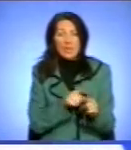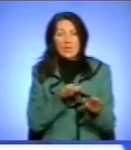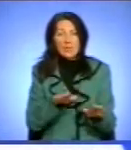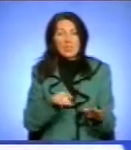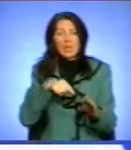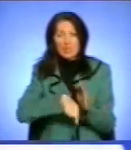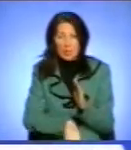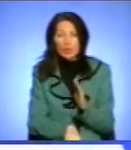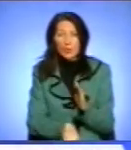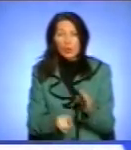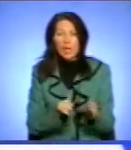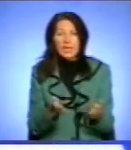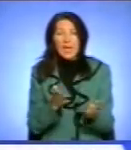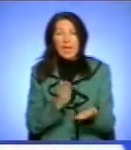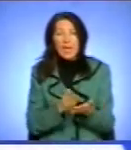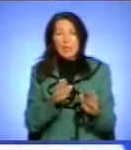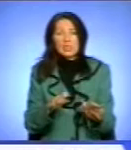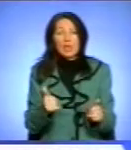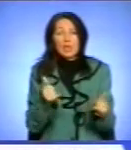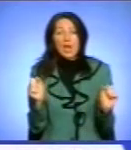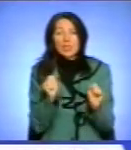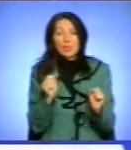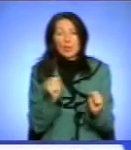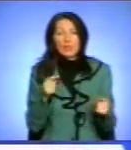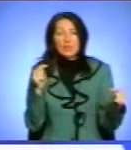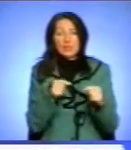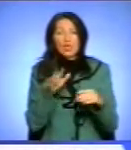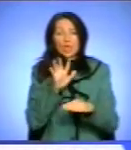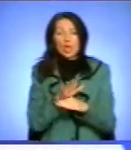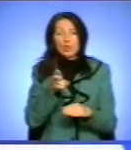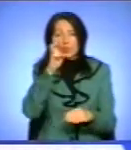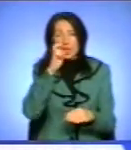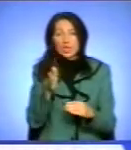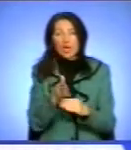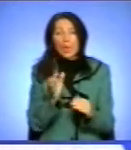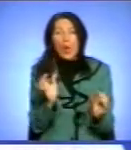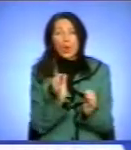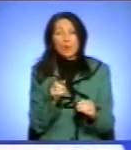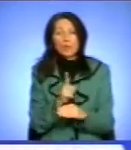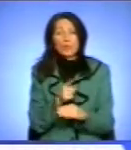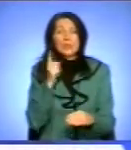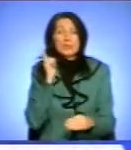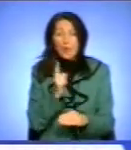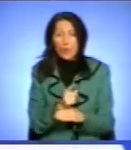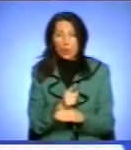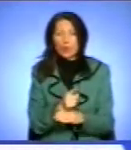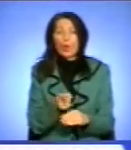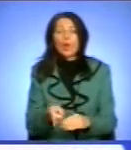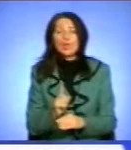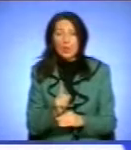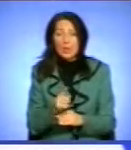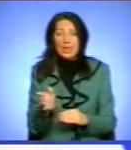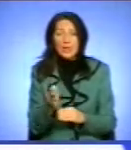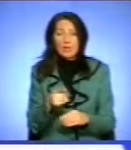дає сприятливі умови для зимівлі. Згідно з наказом Держрибоохорони на Тернопільщині, заборонено здійснювати вилов на таких